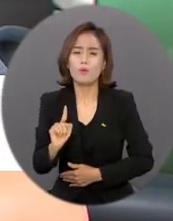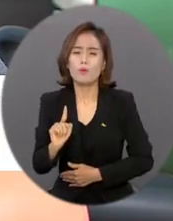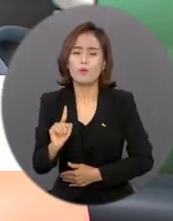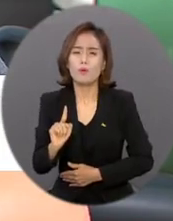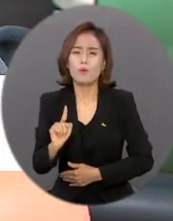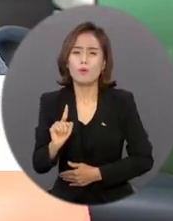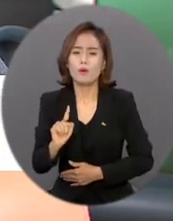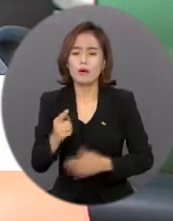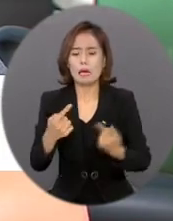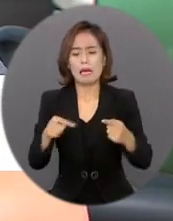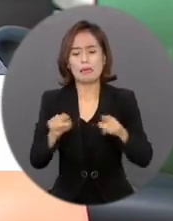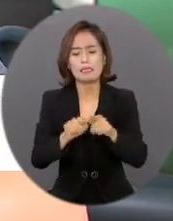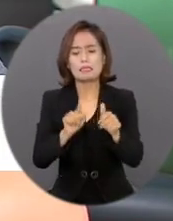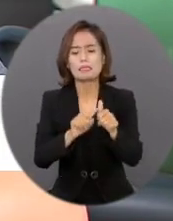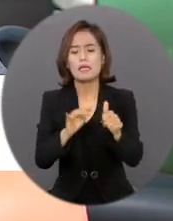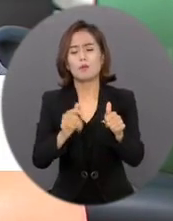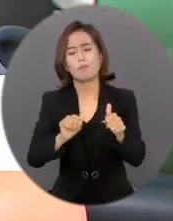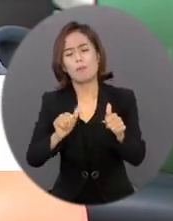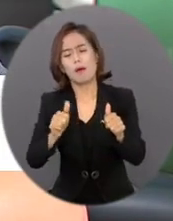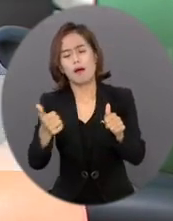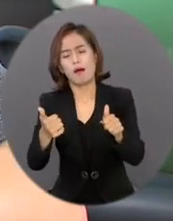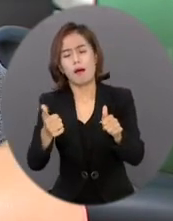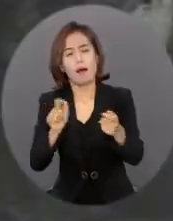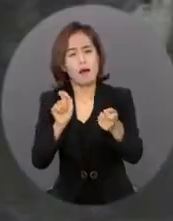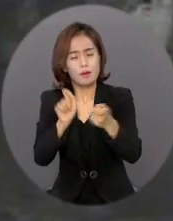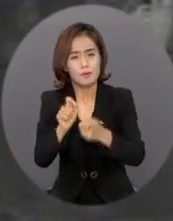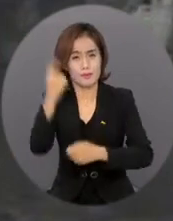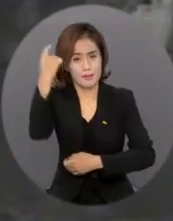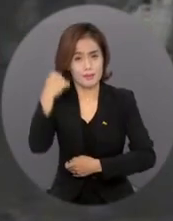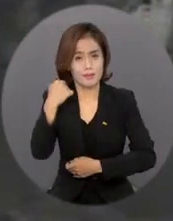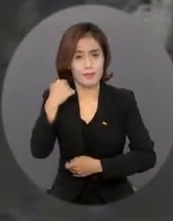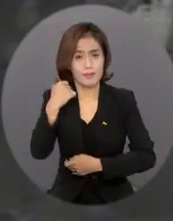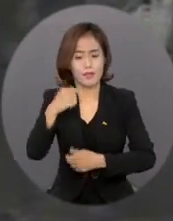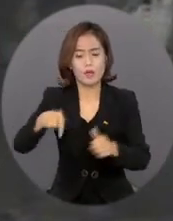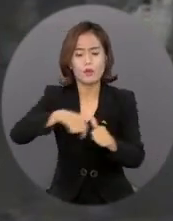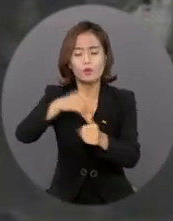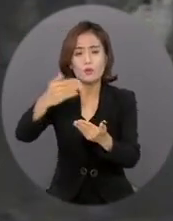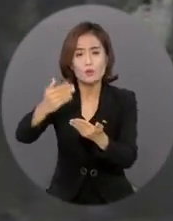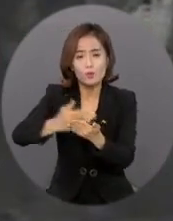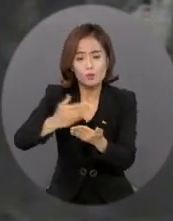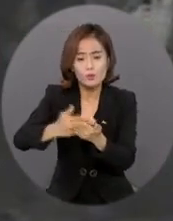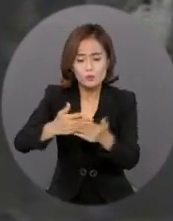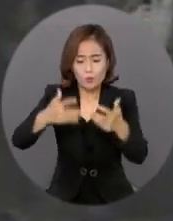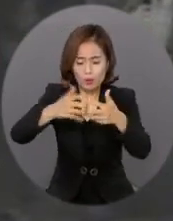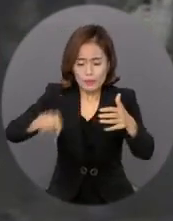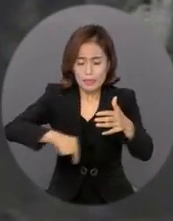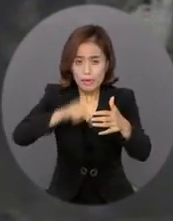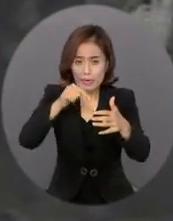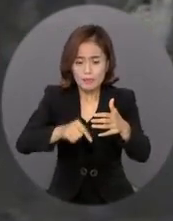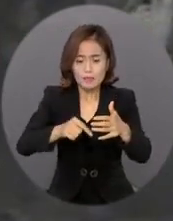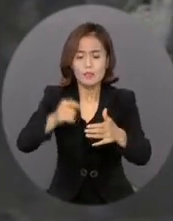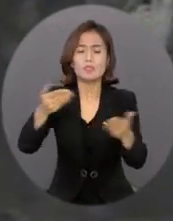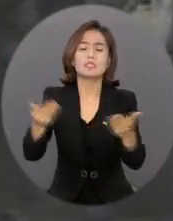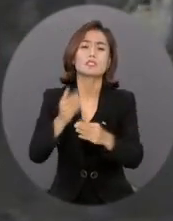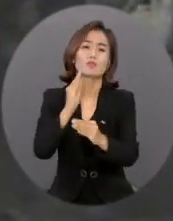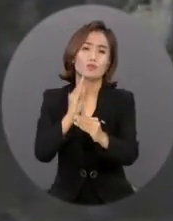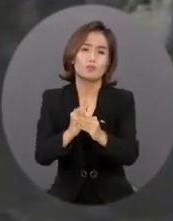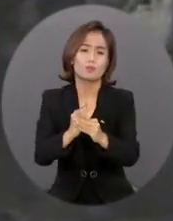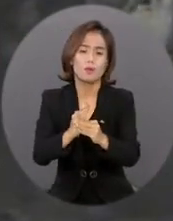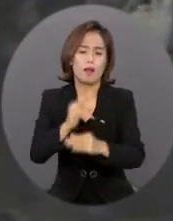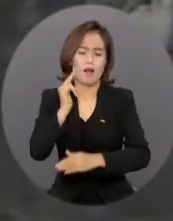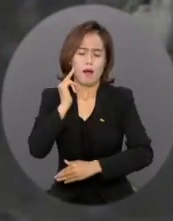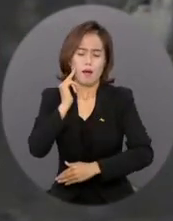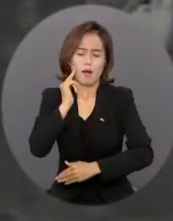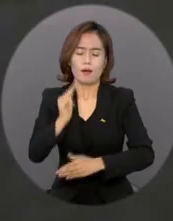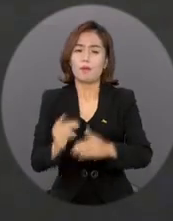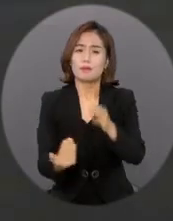왔구나. 돌아가신 그날에 왔구나. 길이 왔구나. 청소차 내부를 정리하는 마무리 작업을 하던 도중 일어난